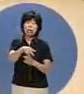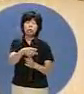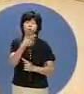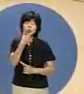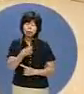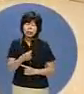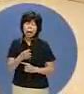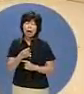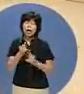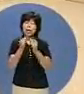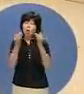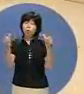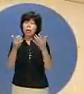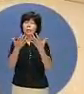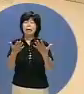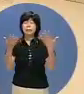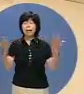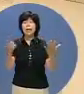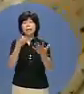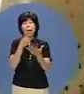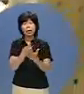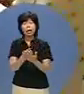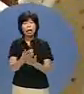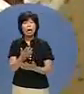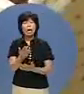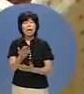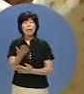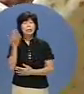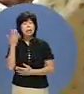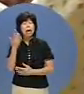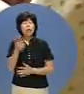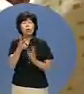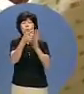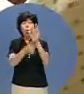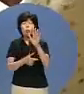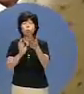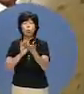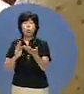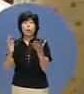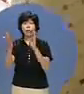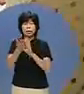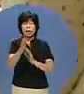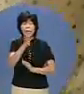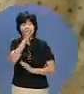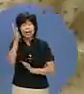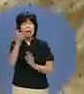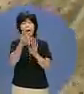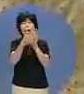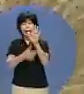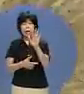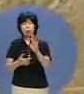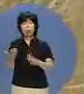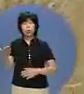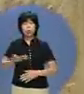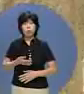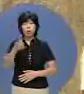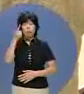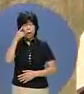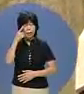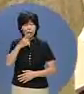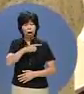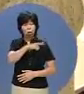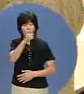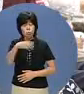ぎわう中、事前トークの変化、大会課題の届く、目、うねりな